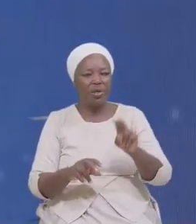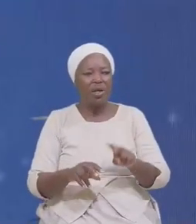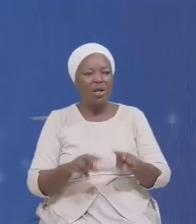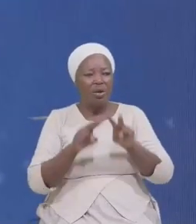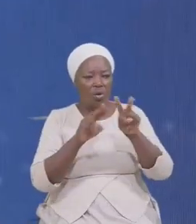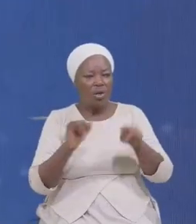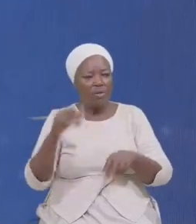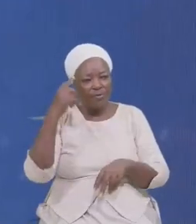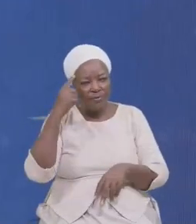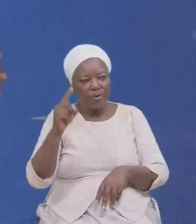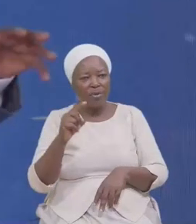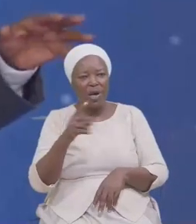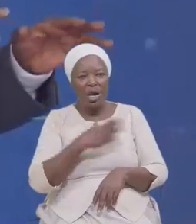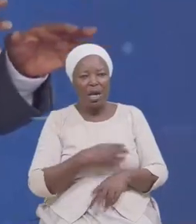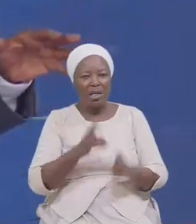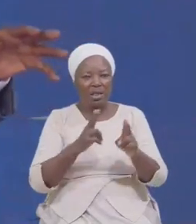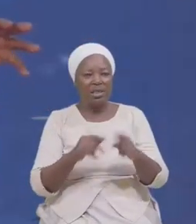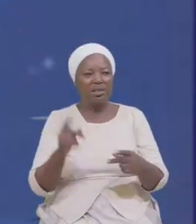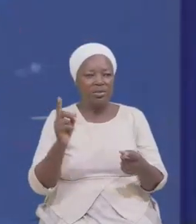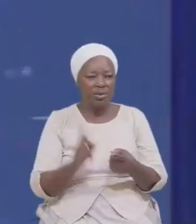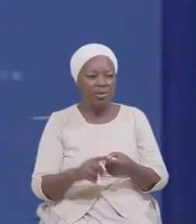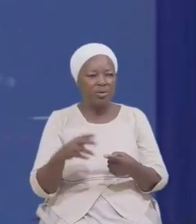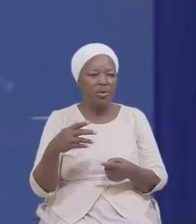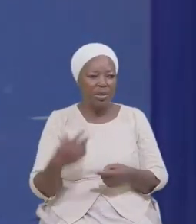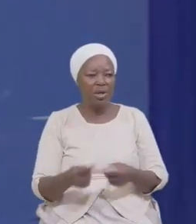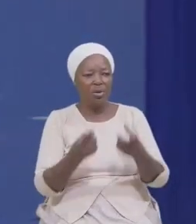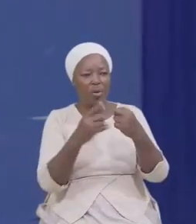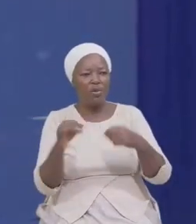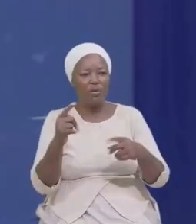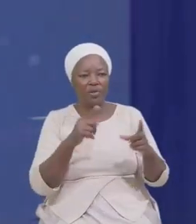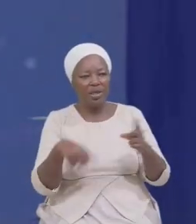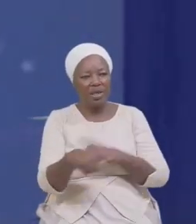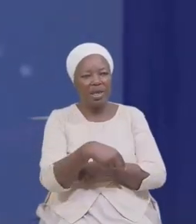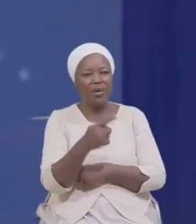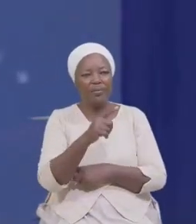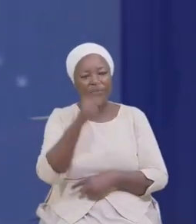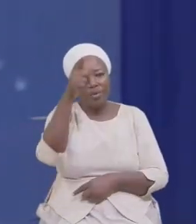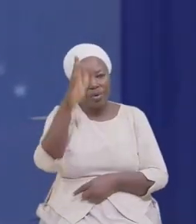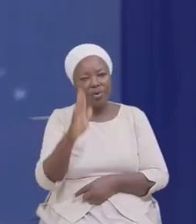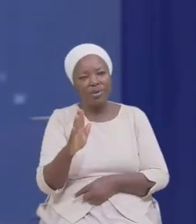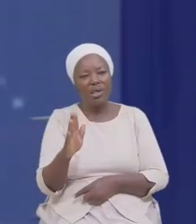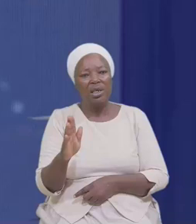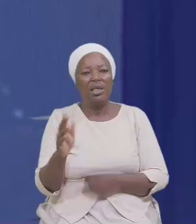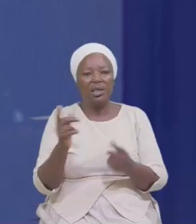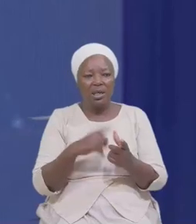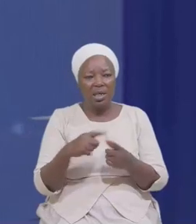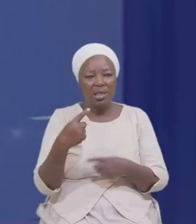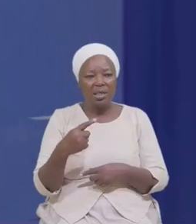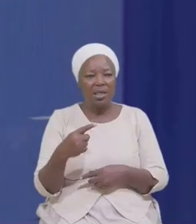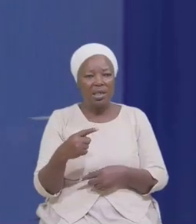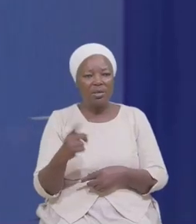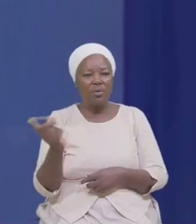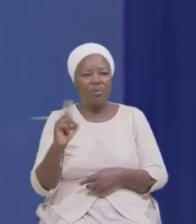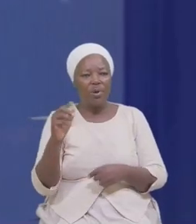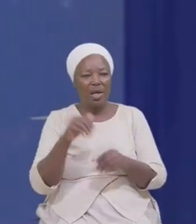hâtez l'avènement du jour de Dieu, à cause duquel les cieux